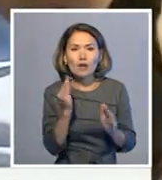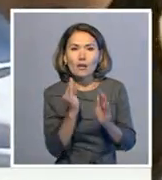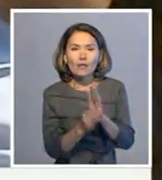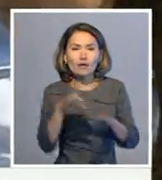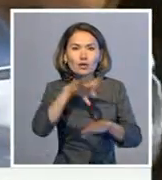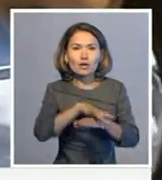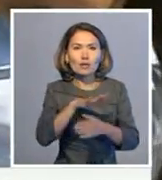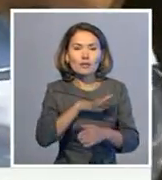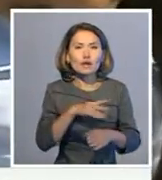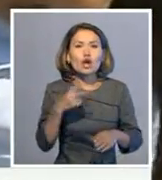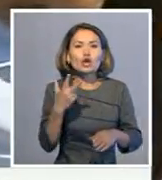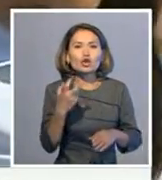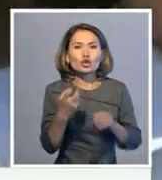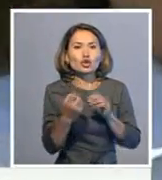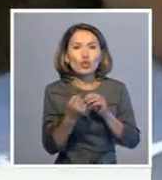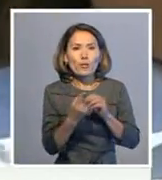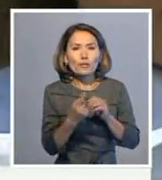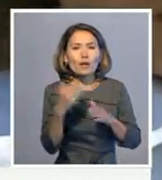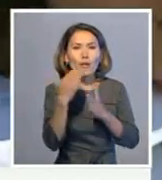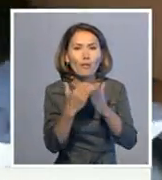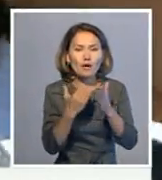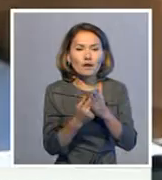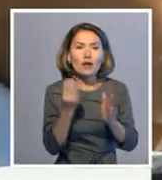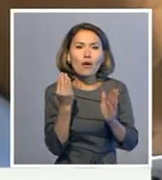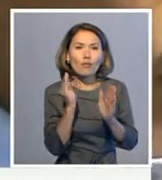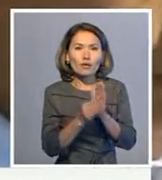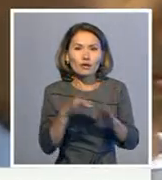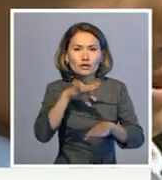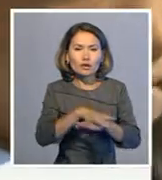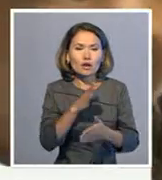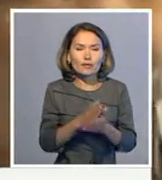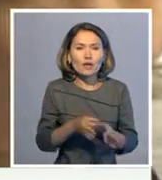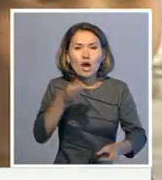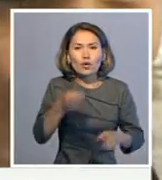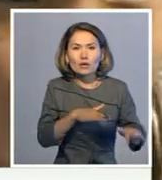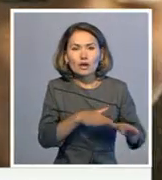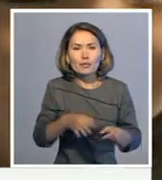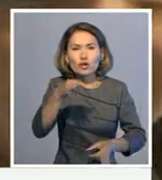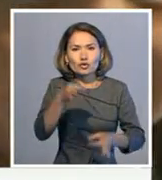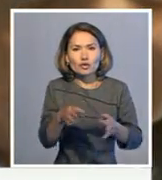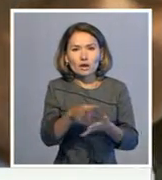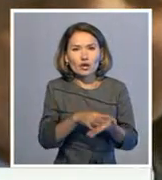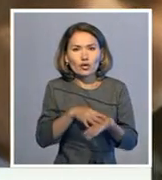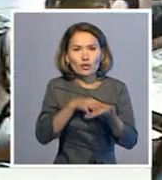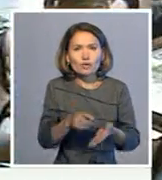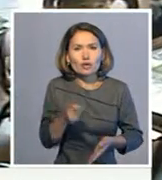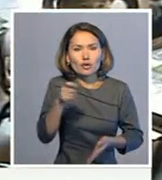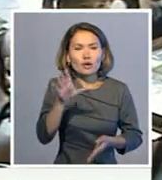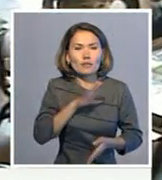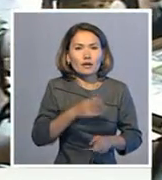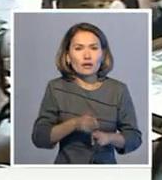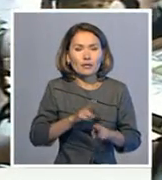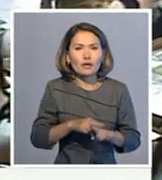кодекстің 311-ші бабы, яғни пара алу бойынша қылмыстық іс қозғалды. Тергеу амалдары аяқталып сотқа жіберілді. Пара алған әшкере болған